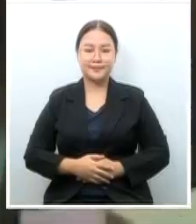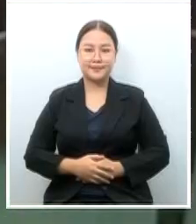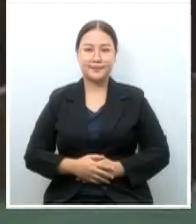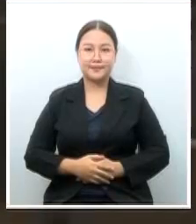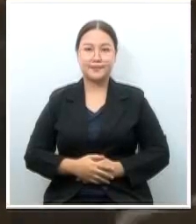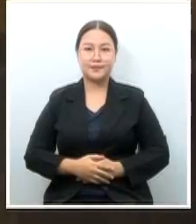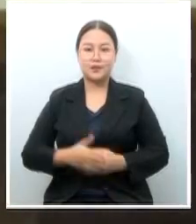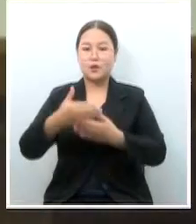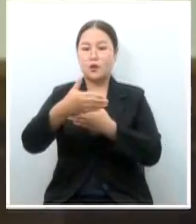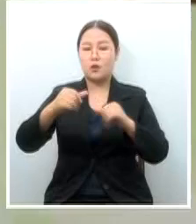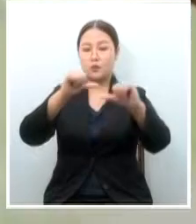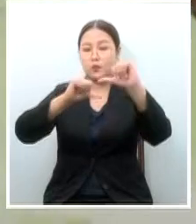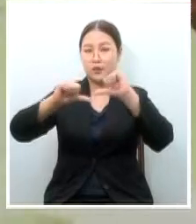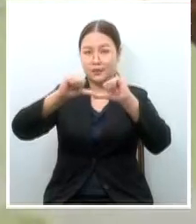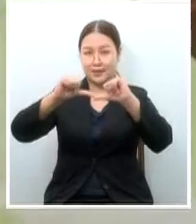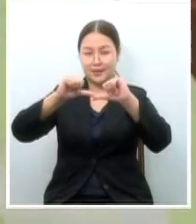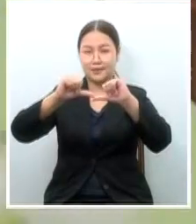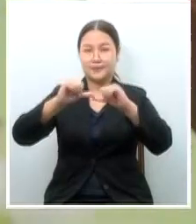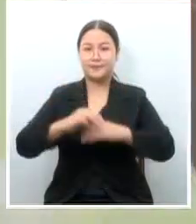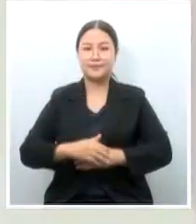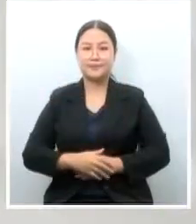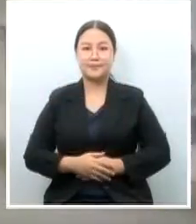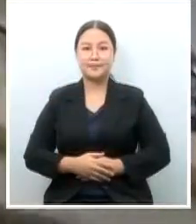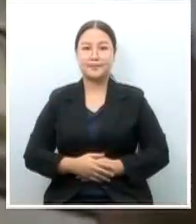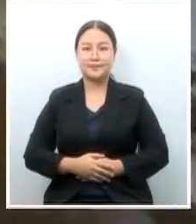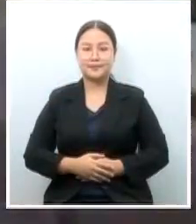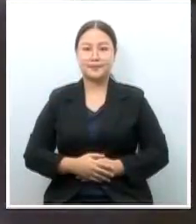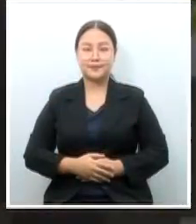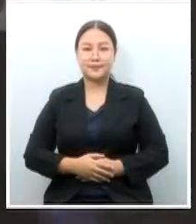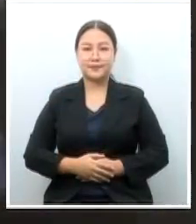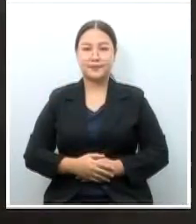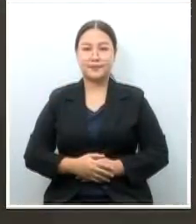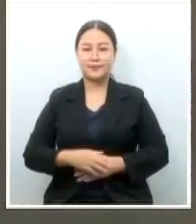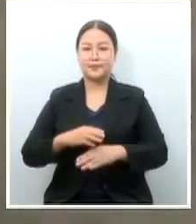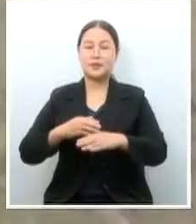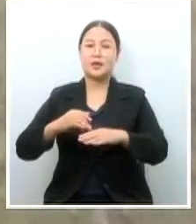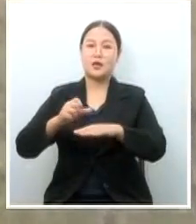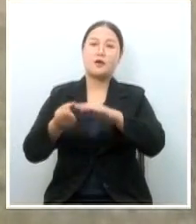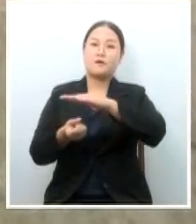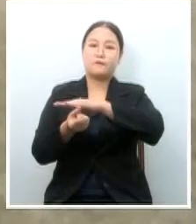ห้องปฏิบัติการวิจัยทางวิทยาศาสตร์สนามฟุตบอล